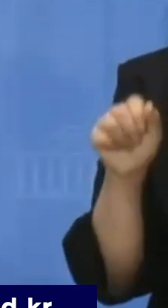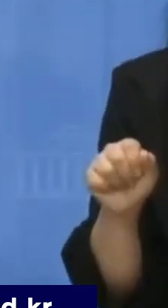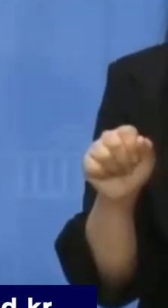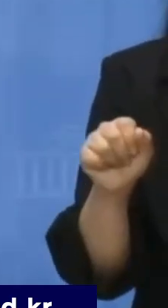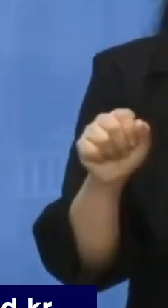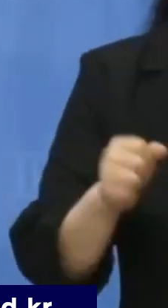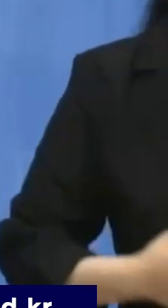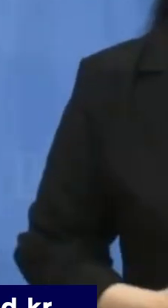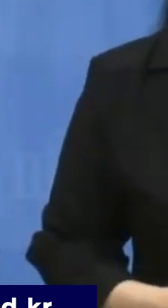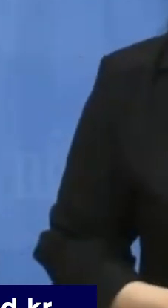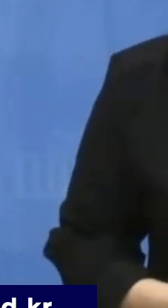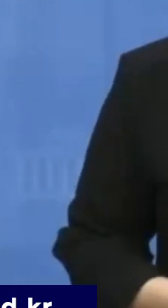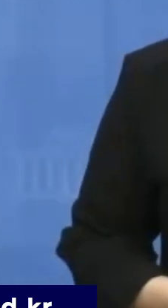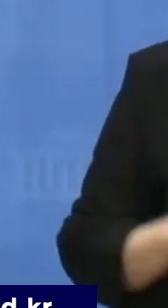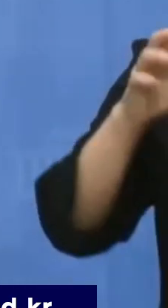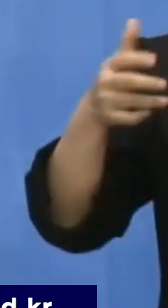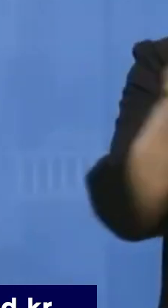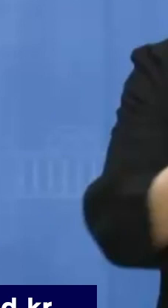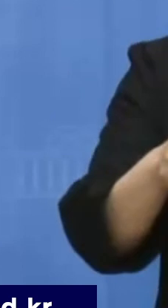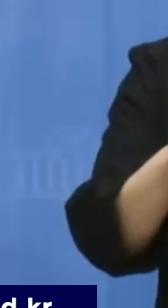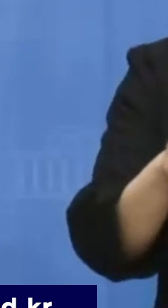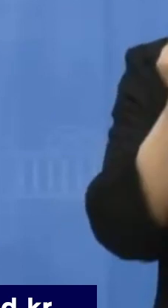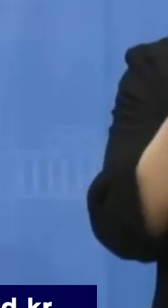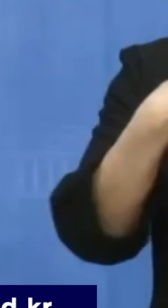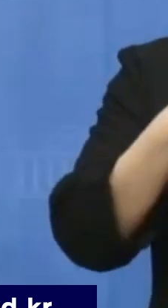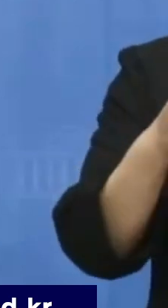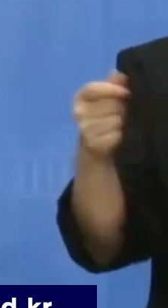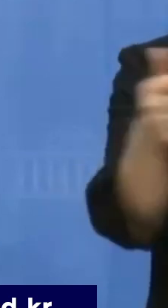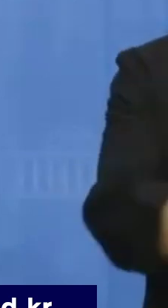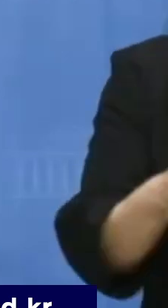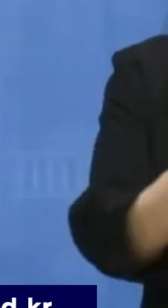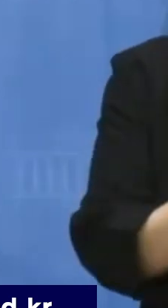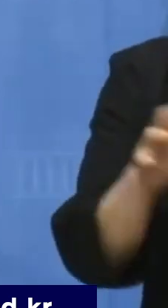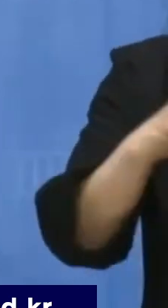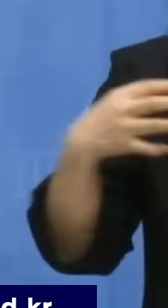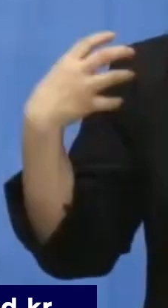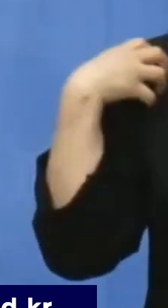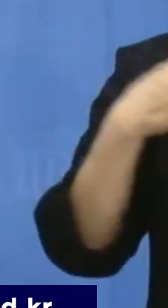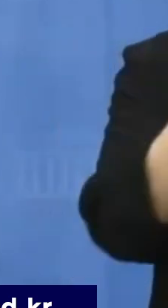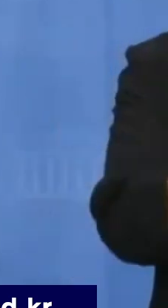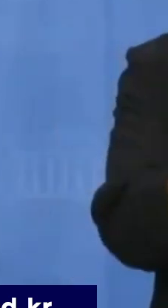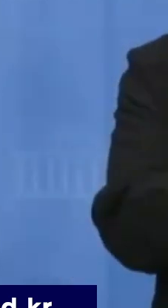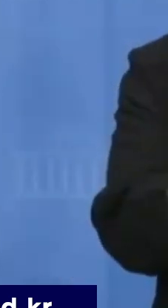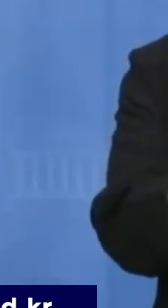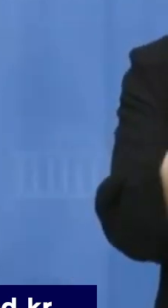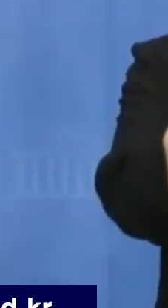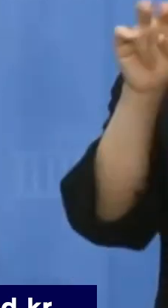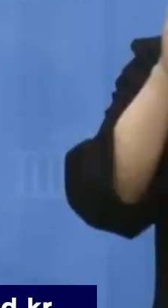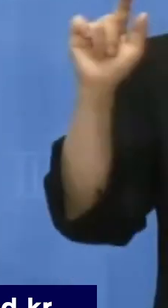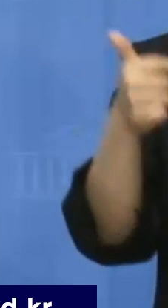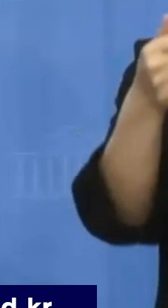안녕하십니까. 21대 하반기 국회 행정안전위원회 국민의힘 간사로 내정된